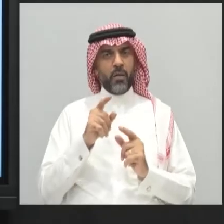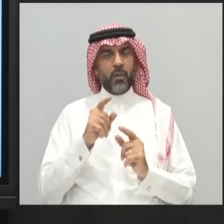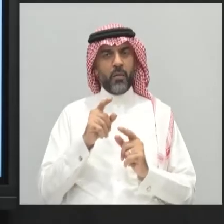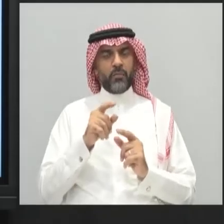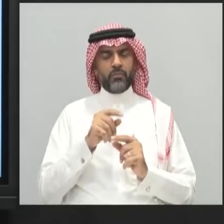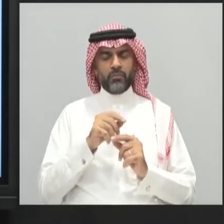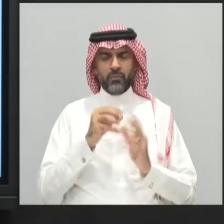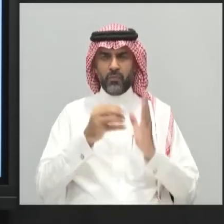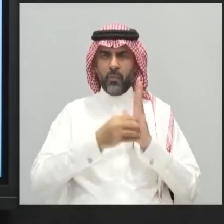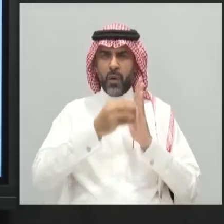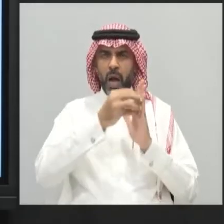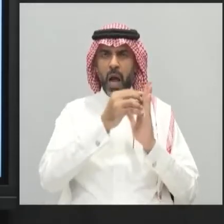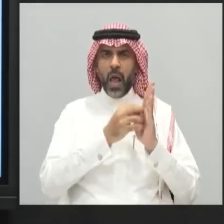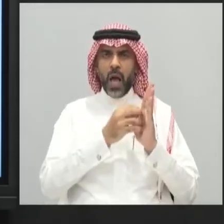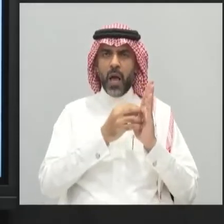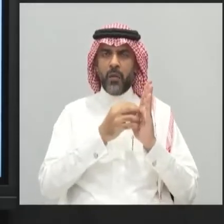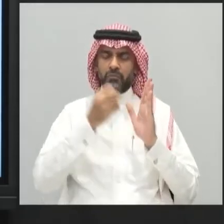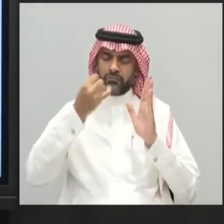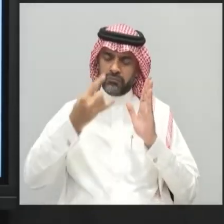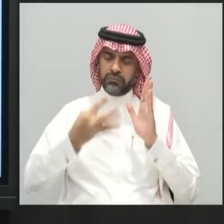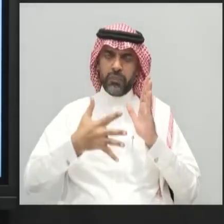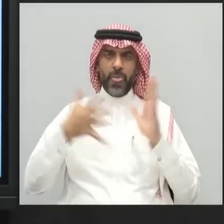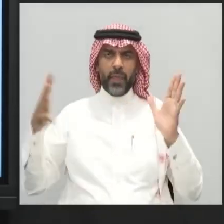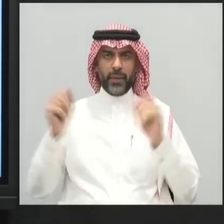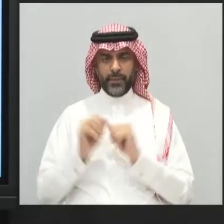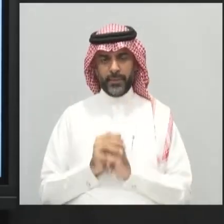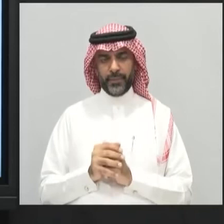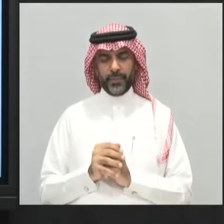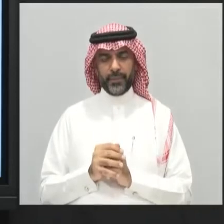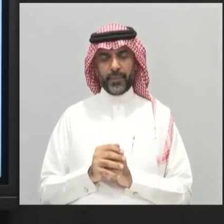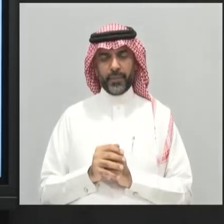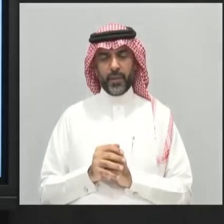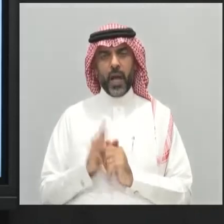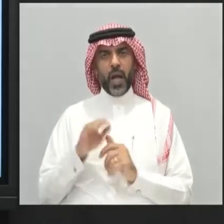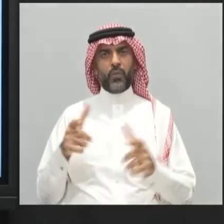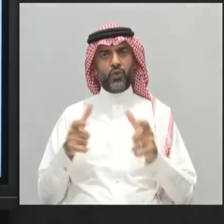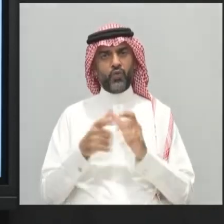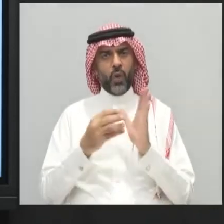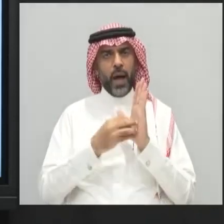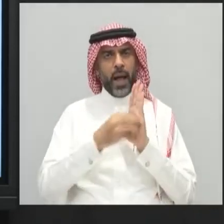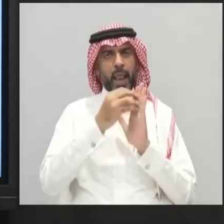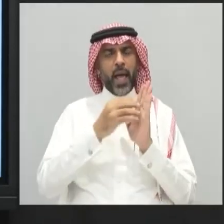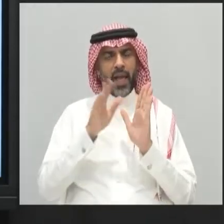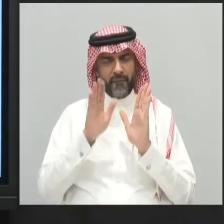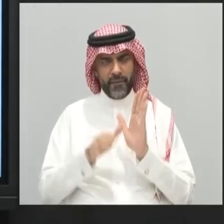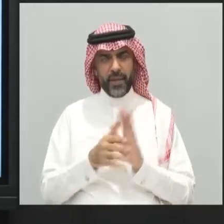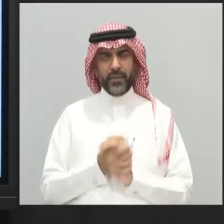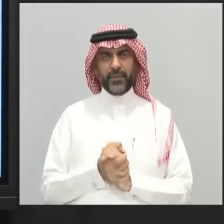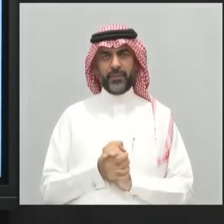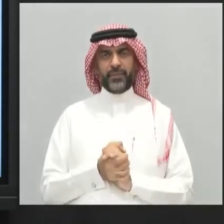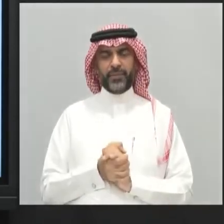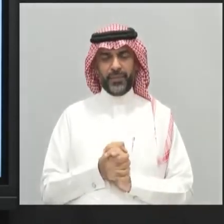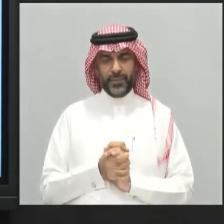خاصيه من خصائص الطحالب الحمراء عديده الخلايا اي تتكون من مجموعه من ماذا من الخلايا